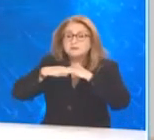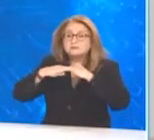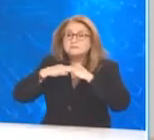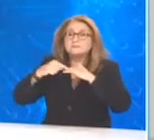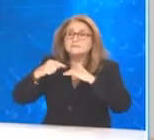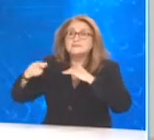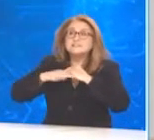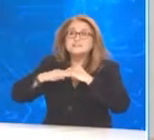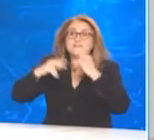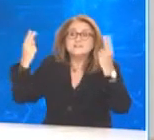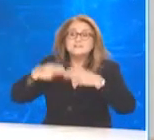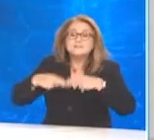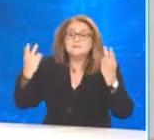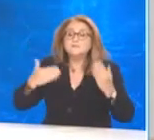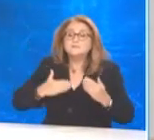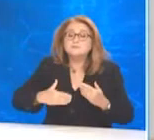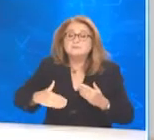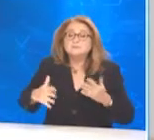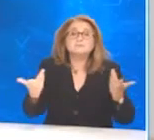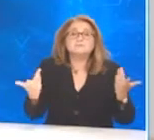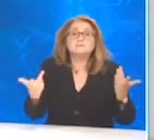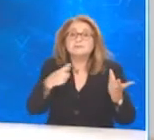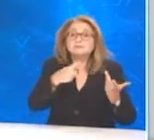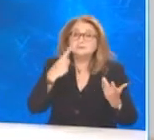αν σήμερα βρισκόμαστε εντός της πρόβλεψης.